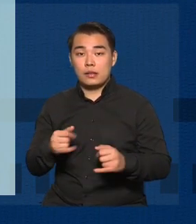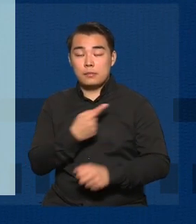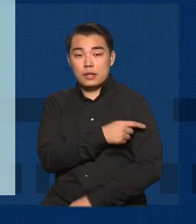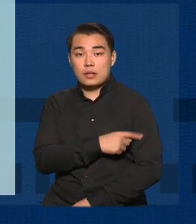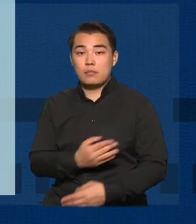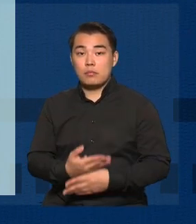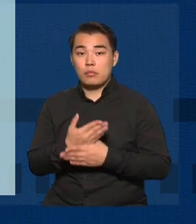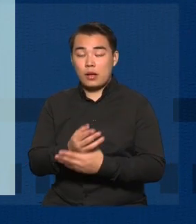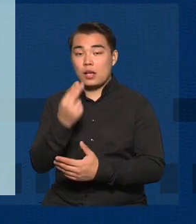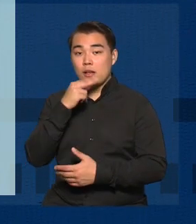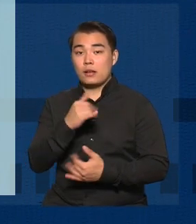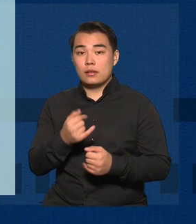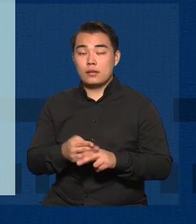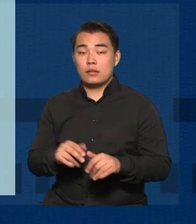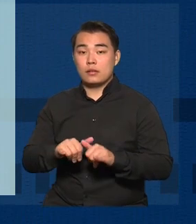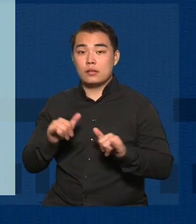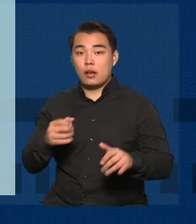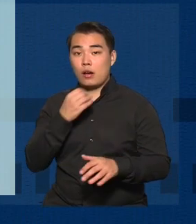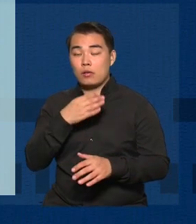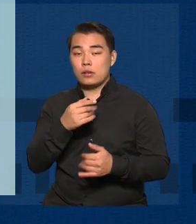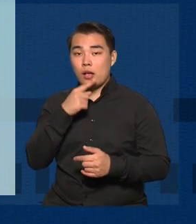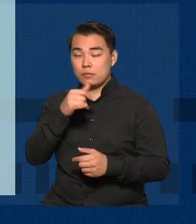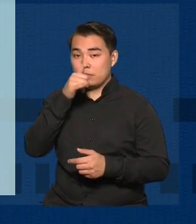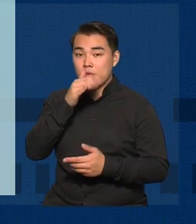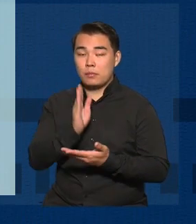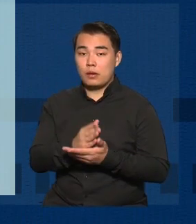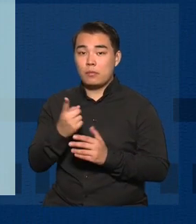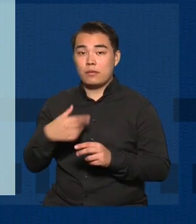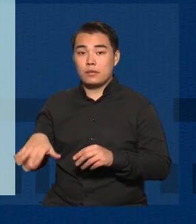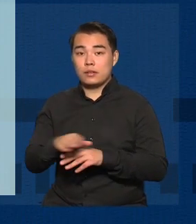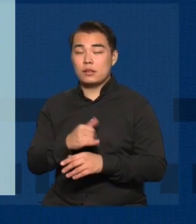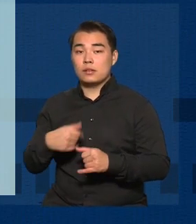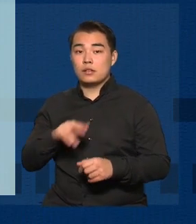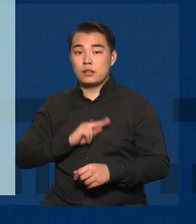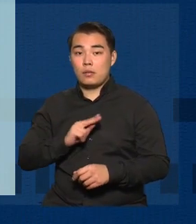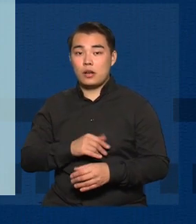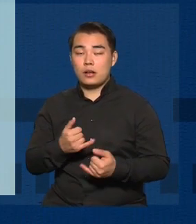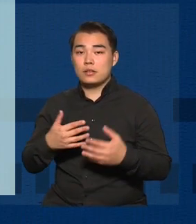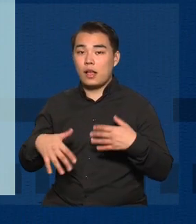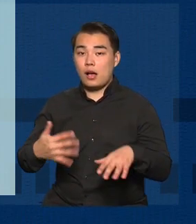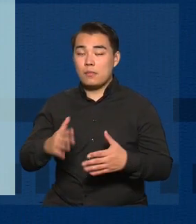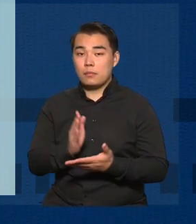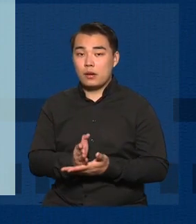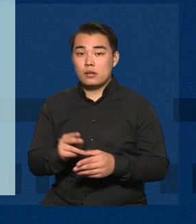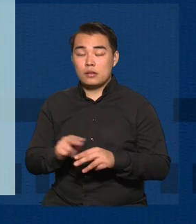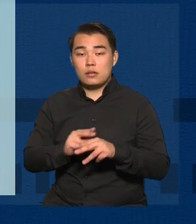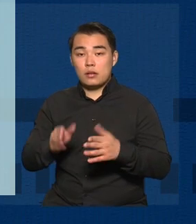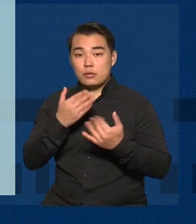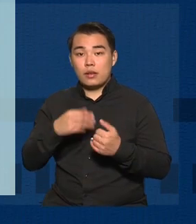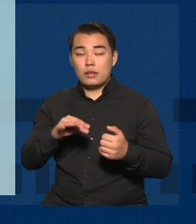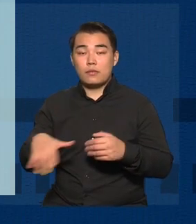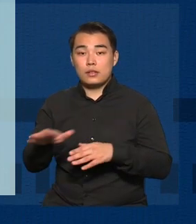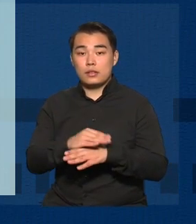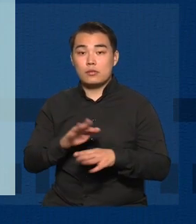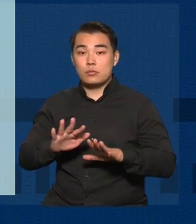медициналық көмектің сапасы айтарлықтай жақсарды деп айтуға болмайды. Көп деген қызмет әлі де қол жетімді емес. Бұдан бөлек көп